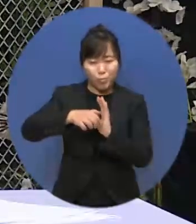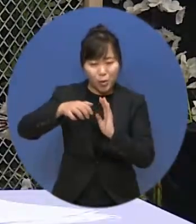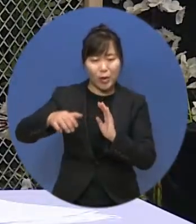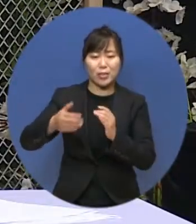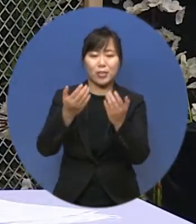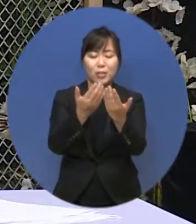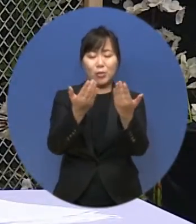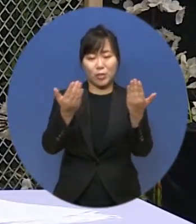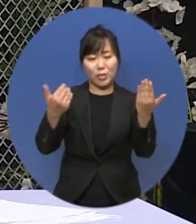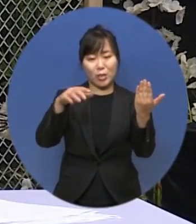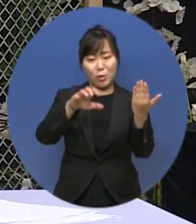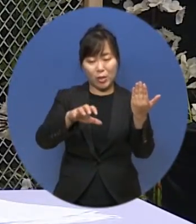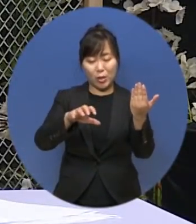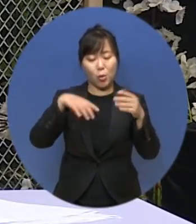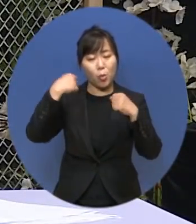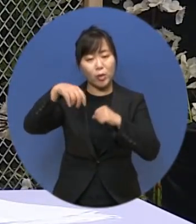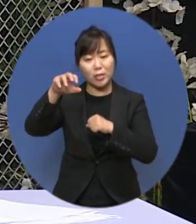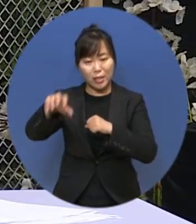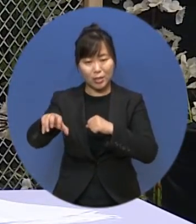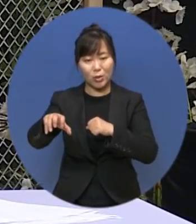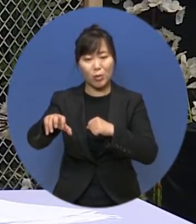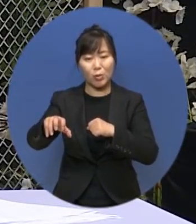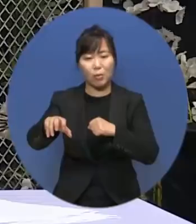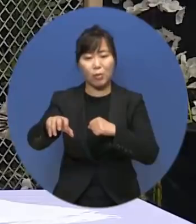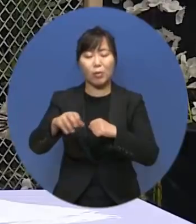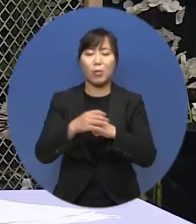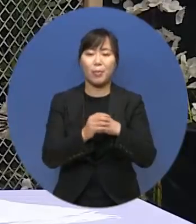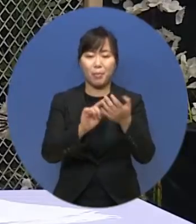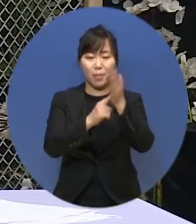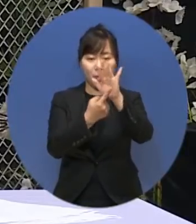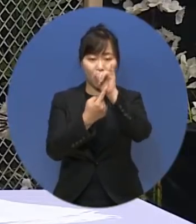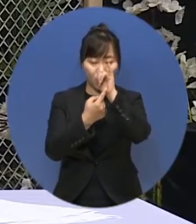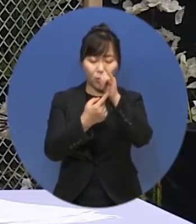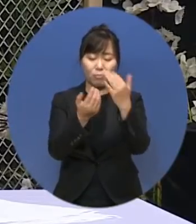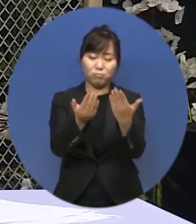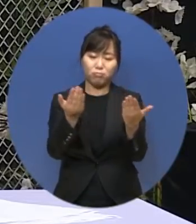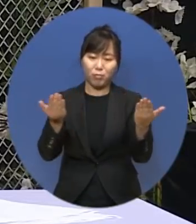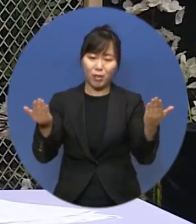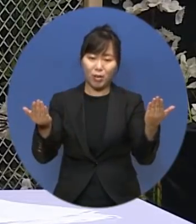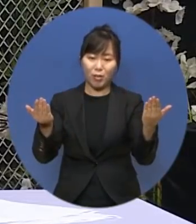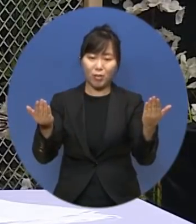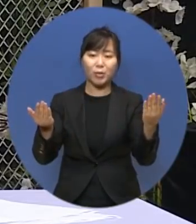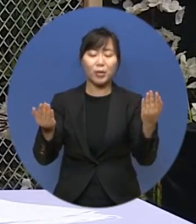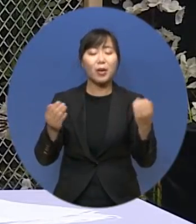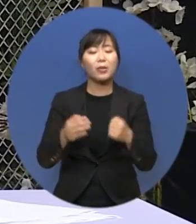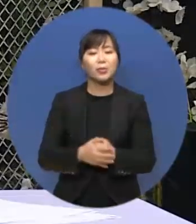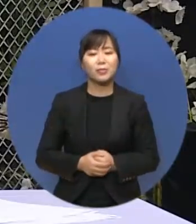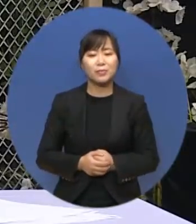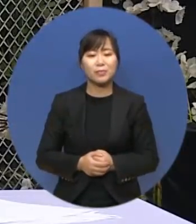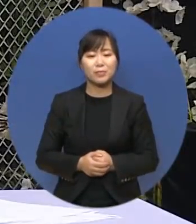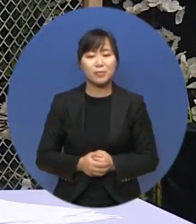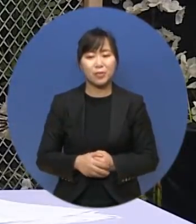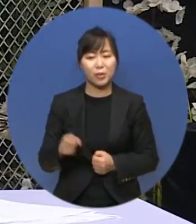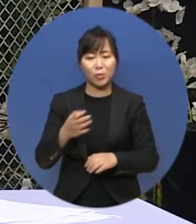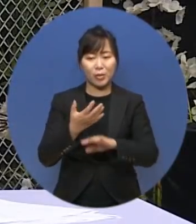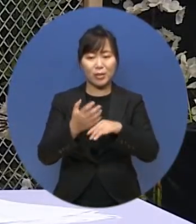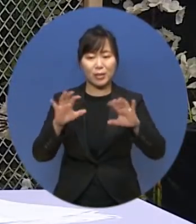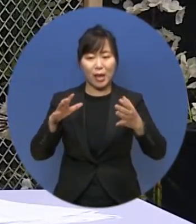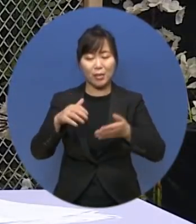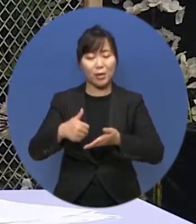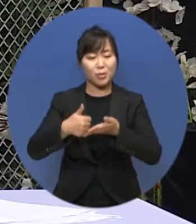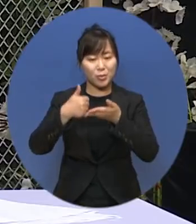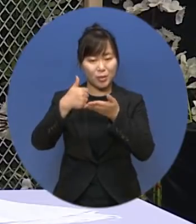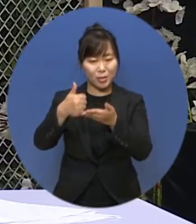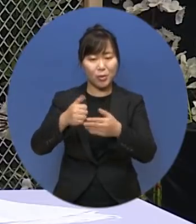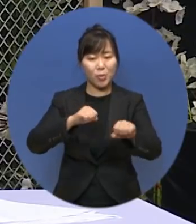어떤 전시관이라든가 또 공연장에서 공연을 하고 전시를 이어갈 뿐만 아니라 또 해외 초청을